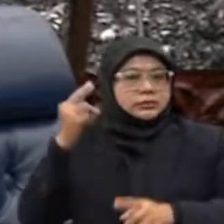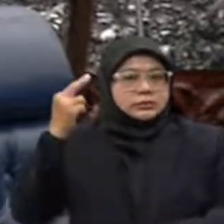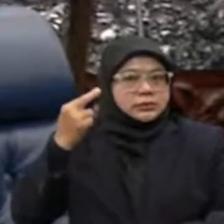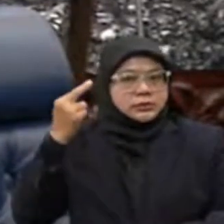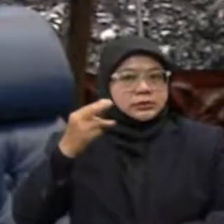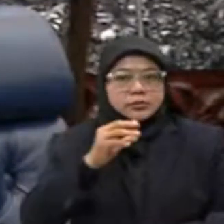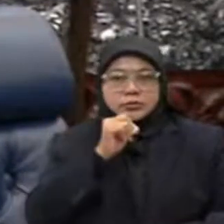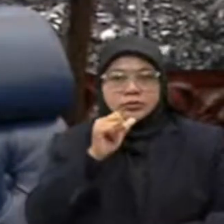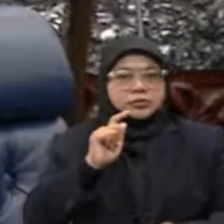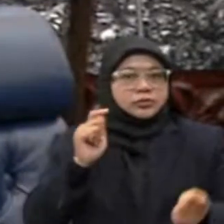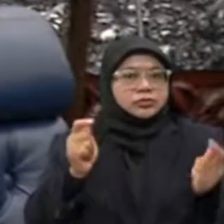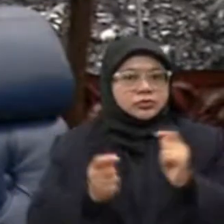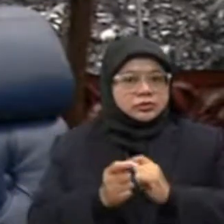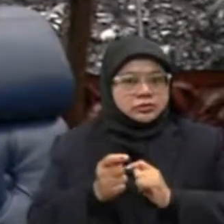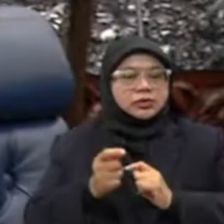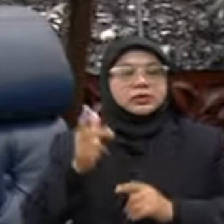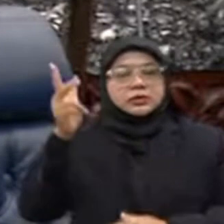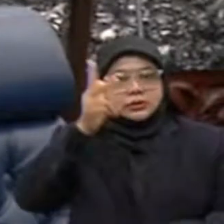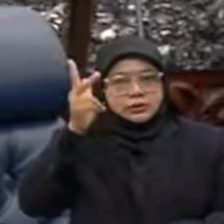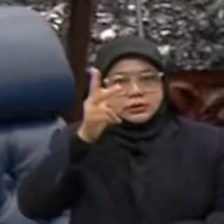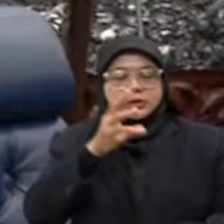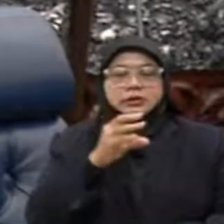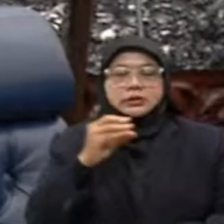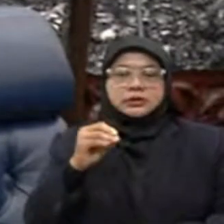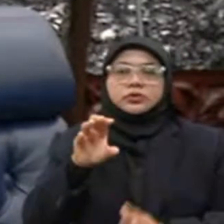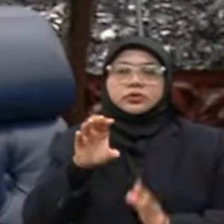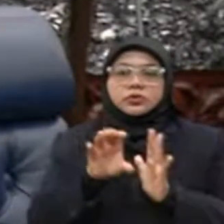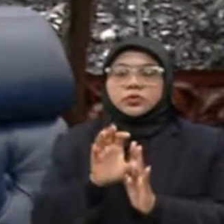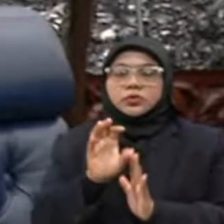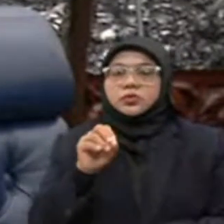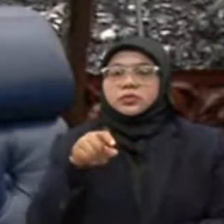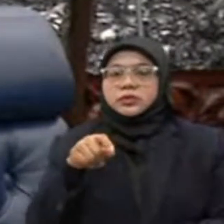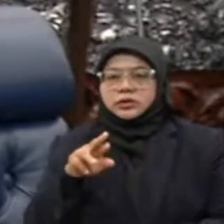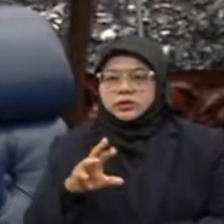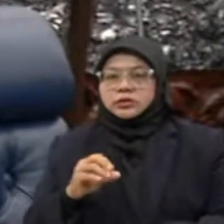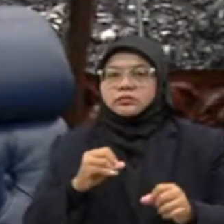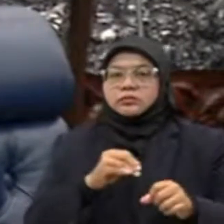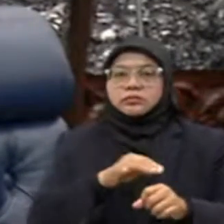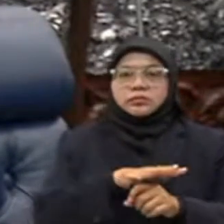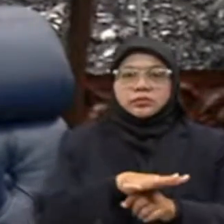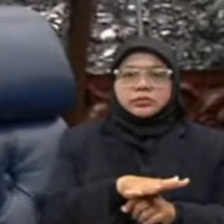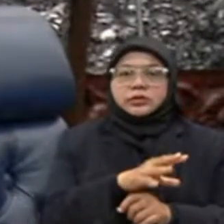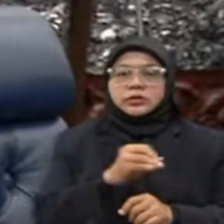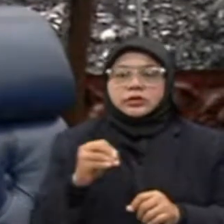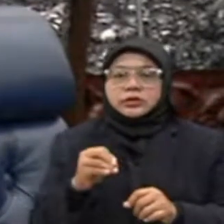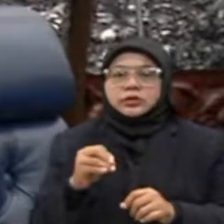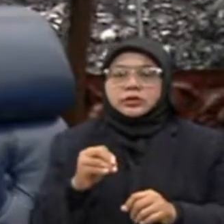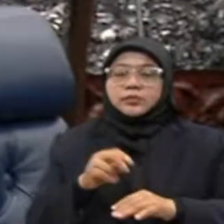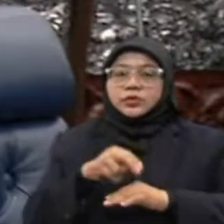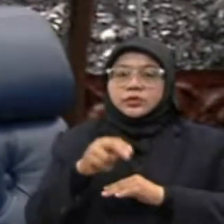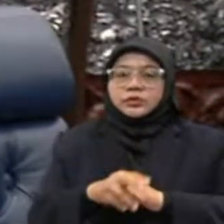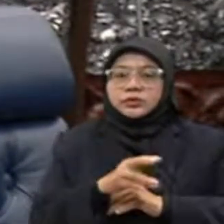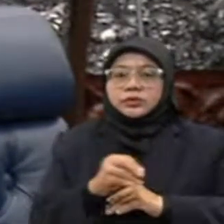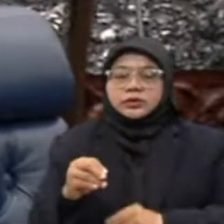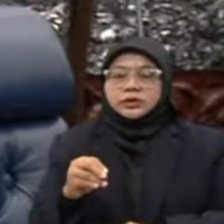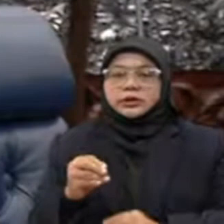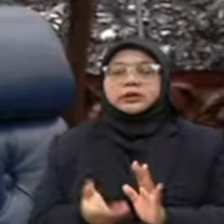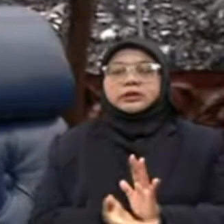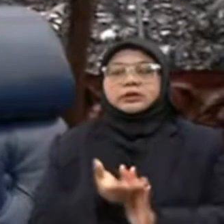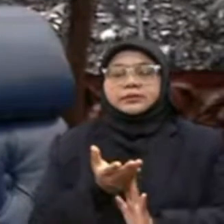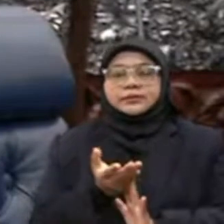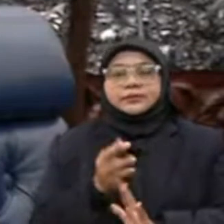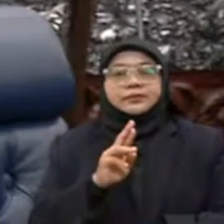pertukaran kerajaan kenaikan sebagai contoh itu memberi kesan kepada penurunan ataupun kenaikan Ringgit dalam